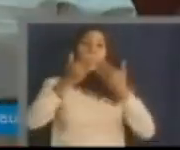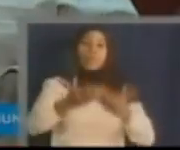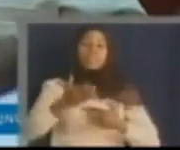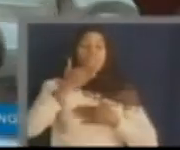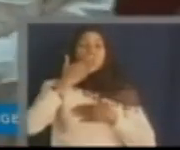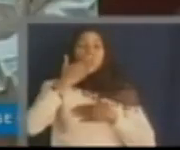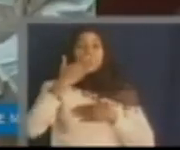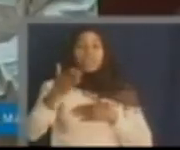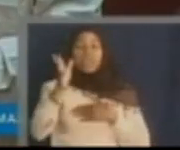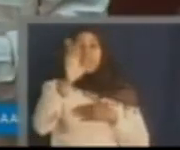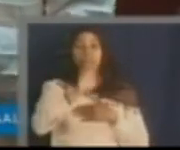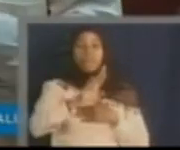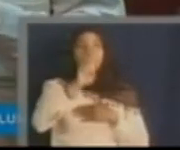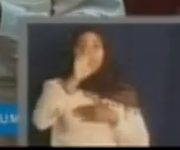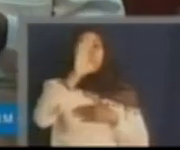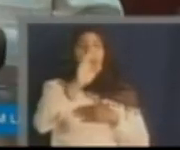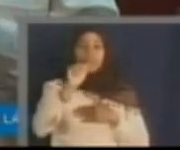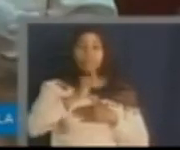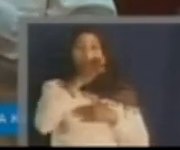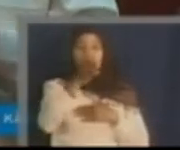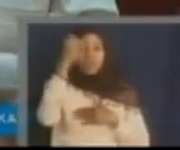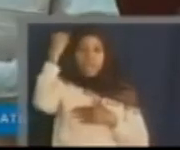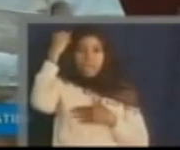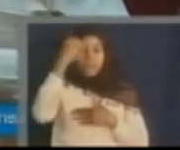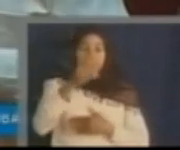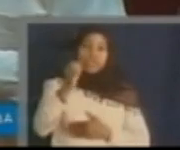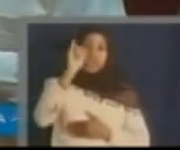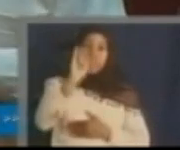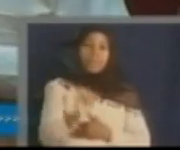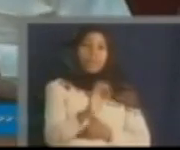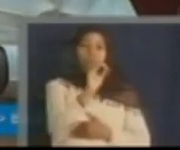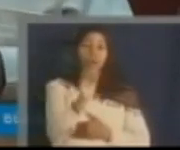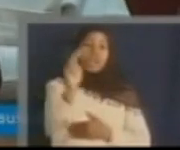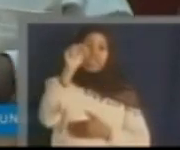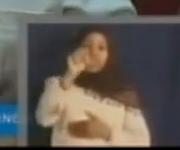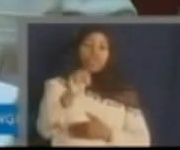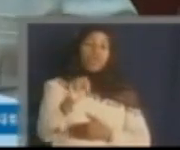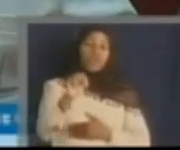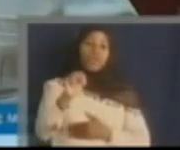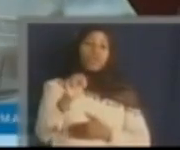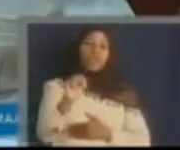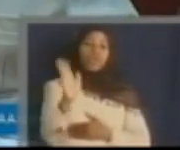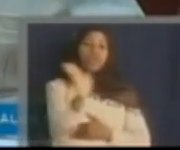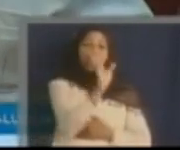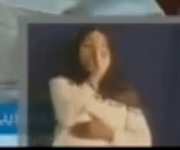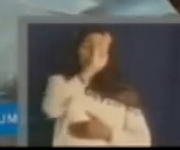hiyo ya mheshimiwa John Mnyika. Naomba kuwasilisha, mheshimiwa mwenyekiti.